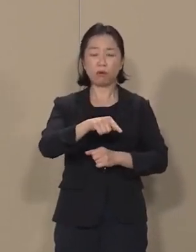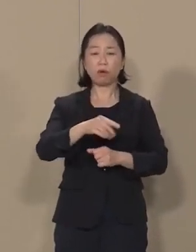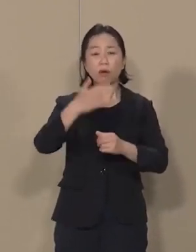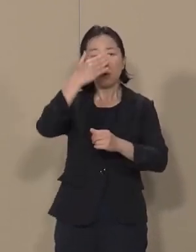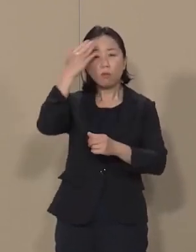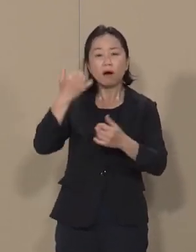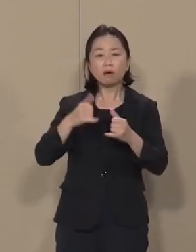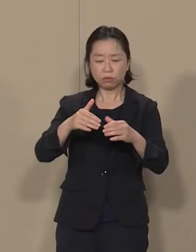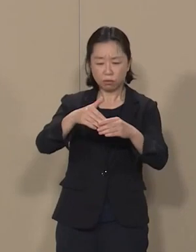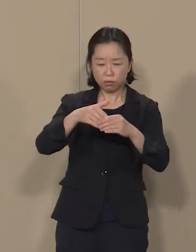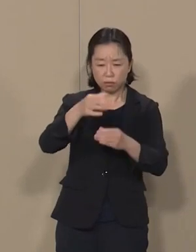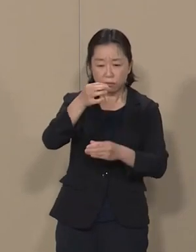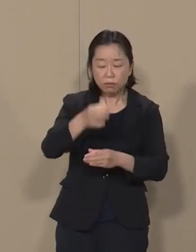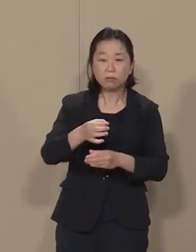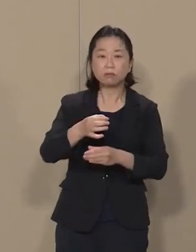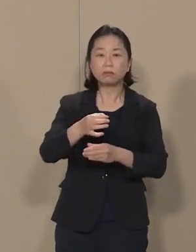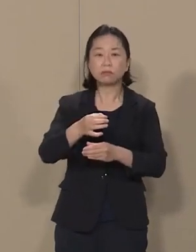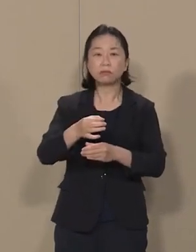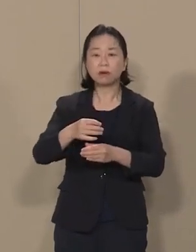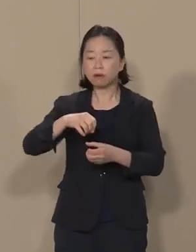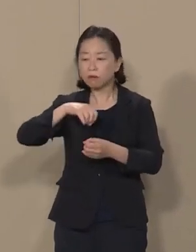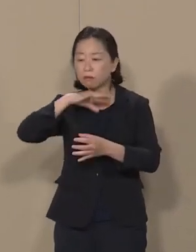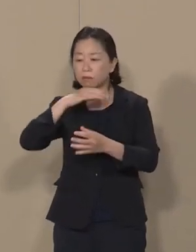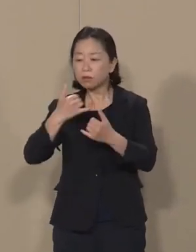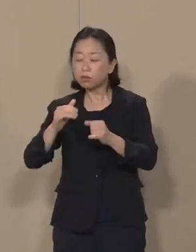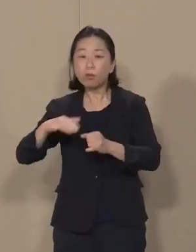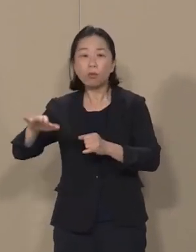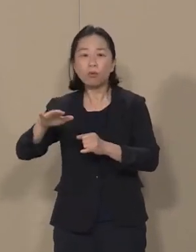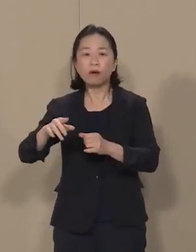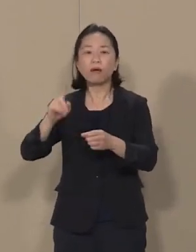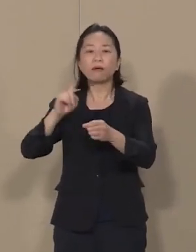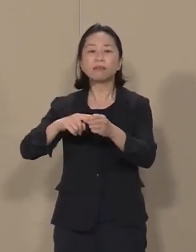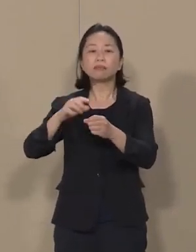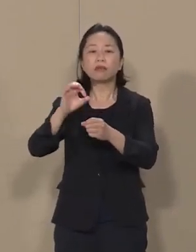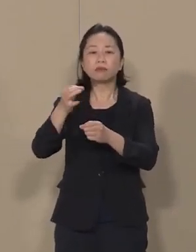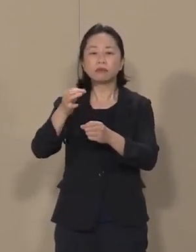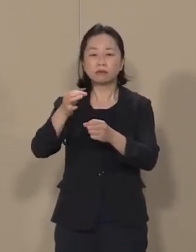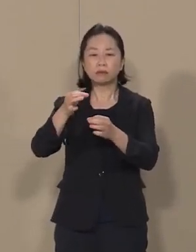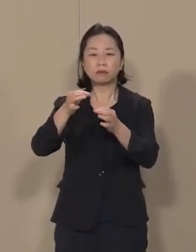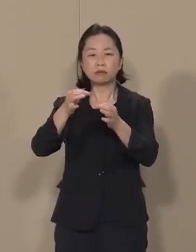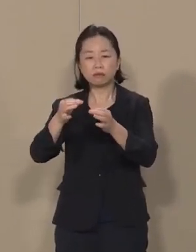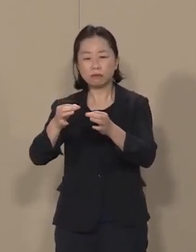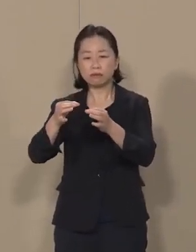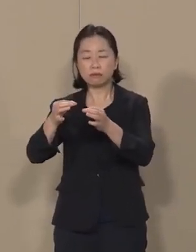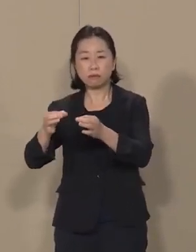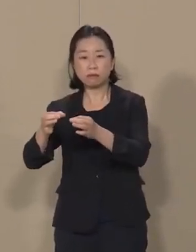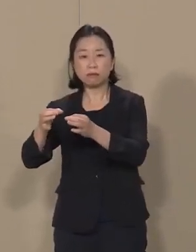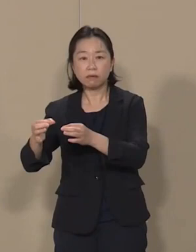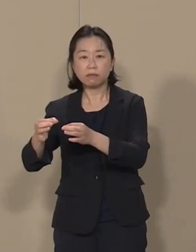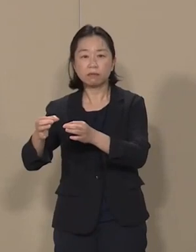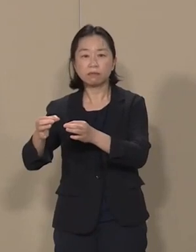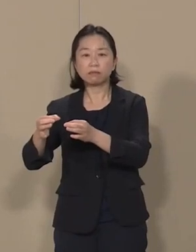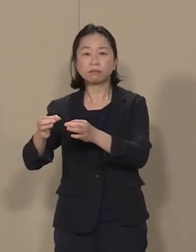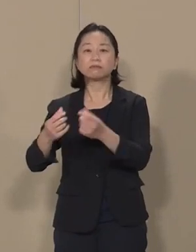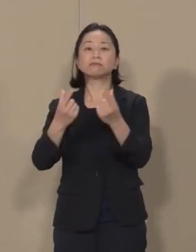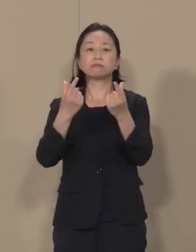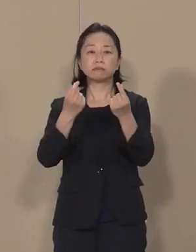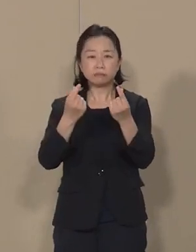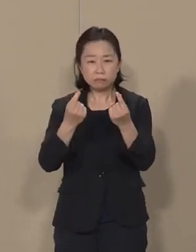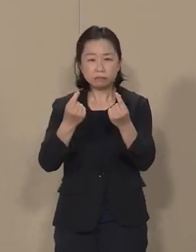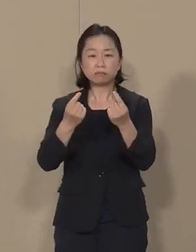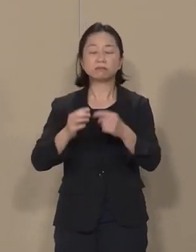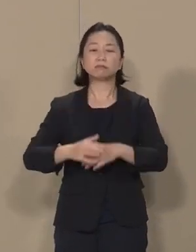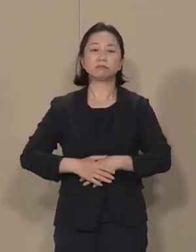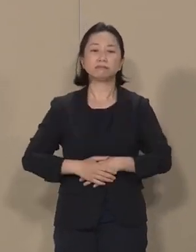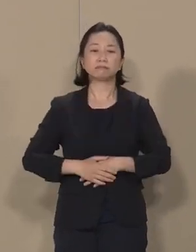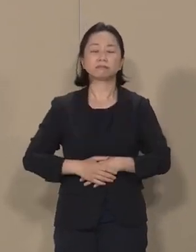賃金で働いていますそしてお年寄りについては現金がリネもの毎回のようにどんどん減っている状況